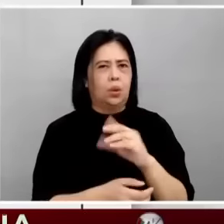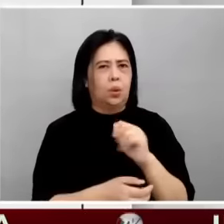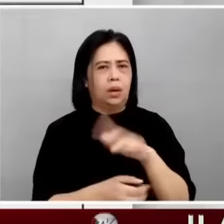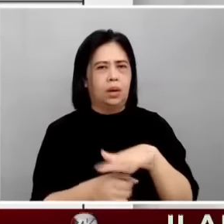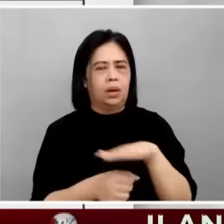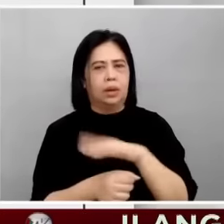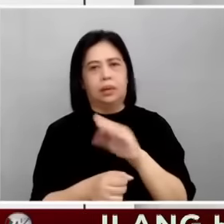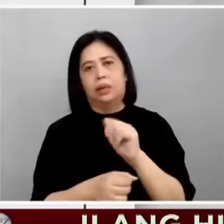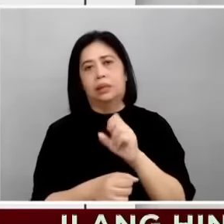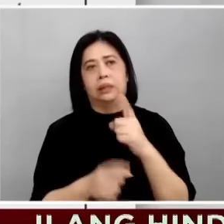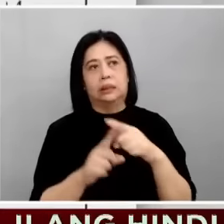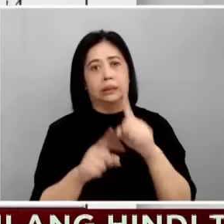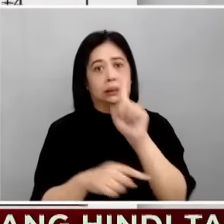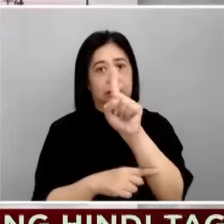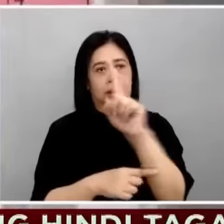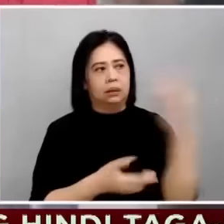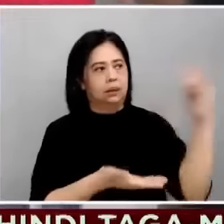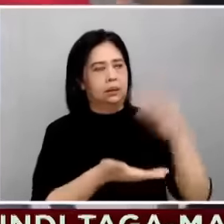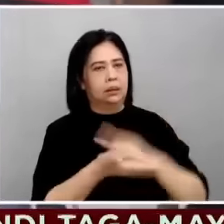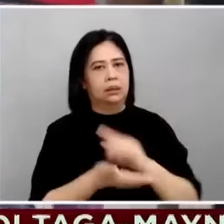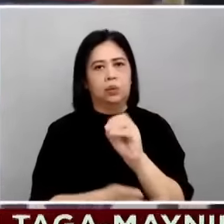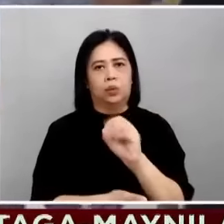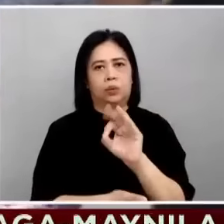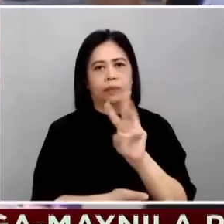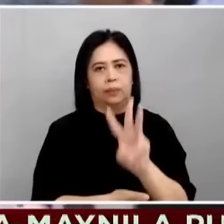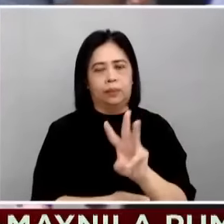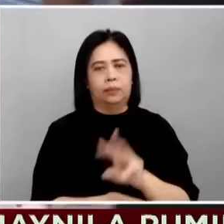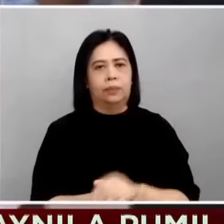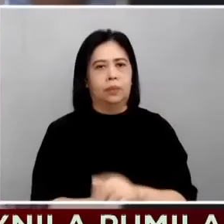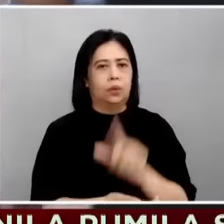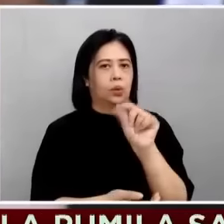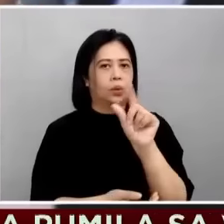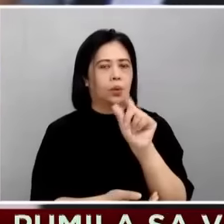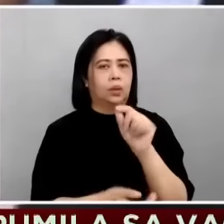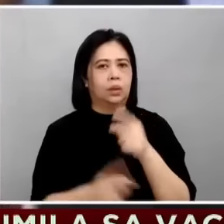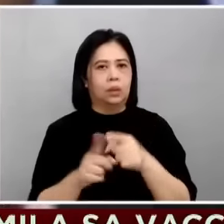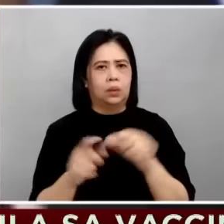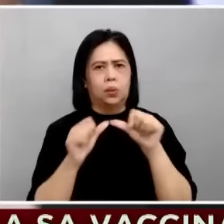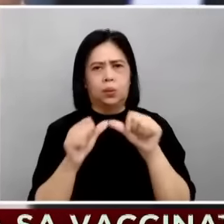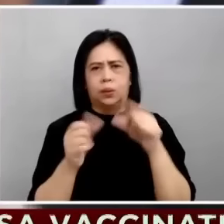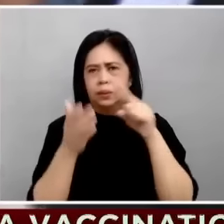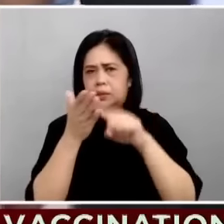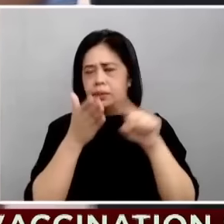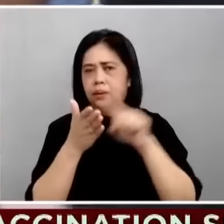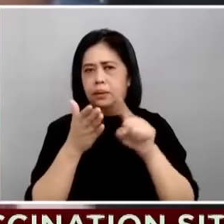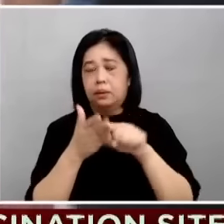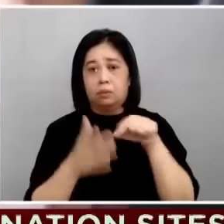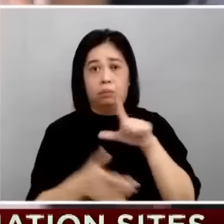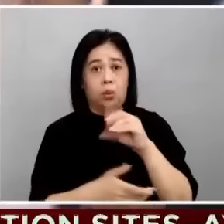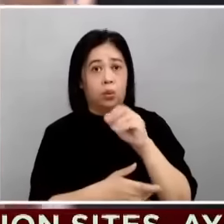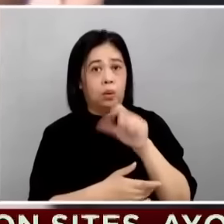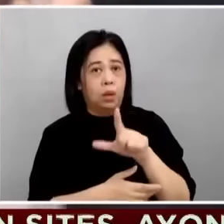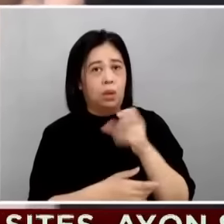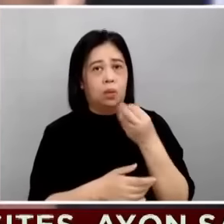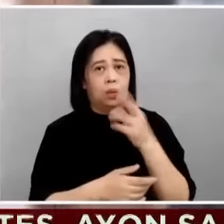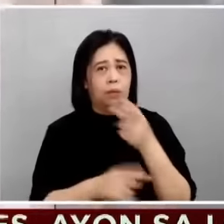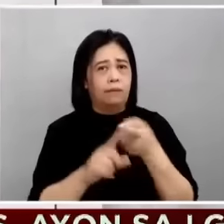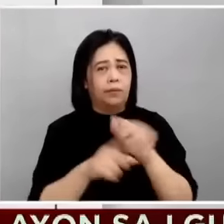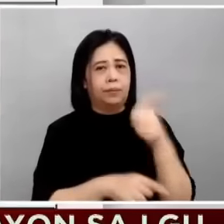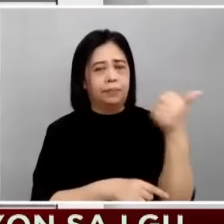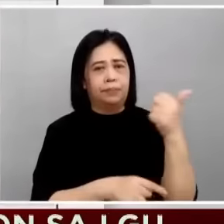isa ay returning overseas Filipino. 20 naman ang patuloy pang inaalam kung local o nanggaling sa ibang